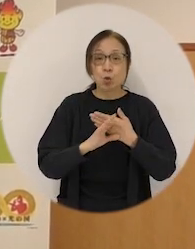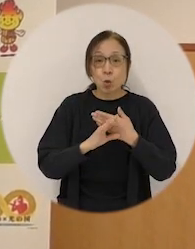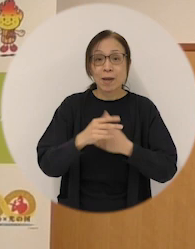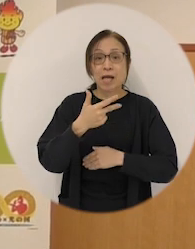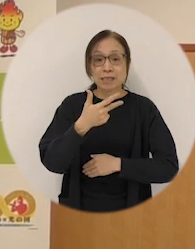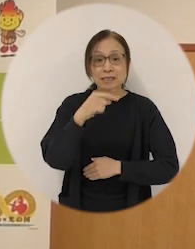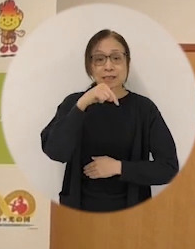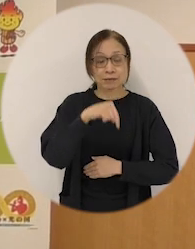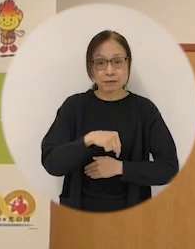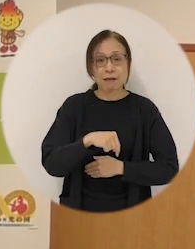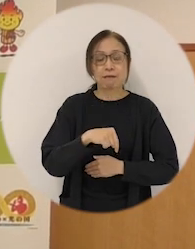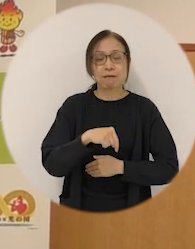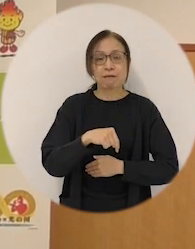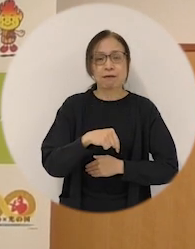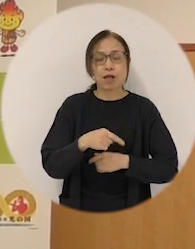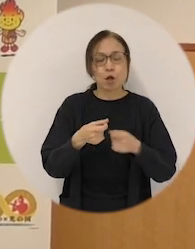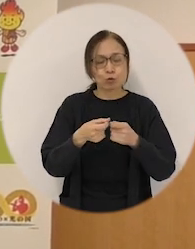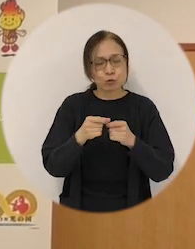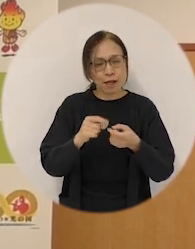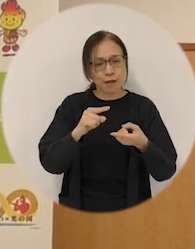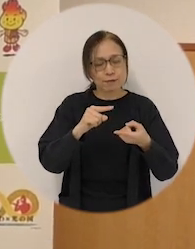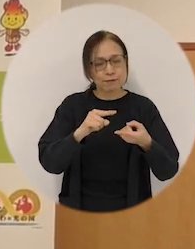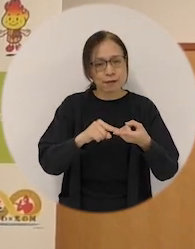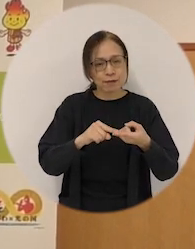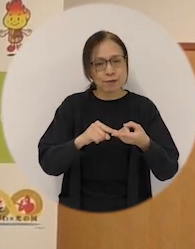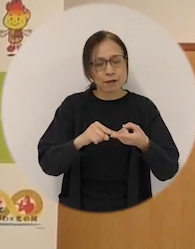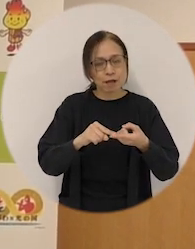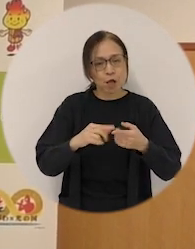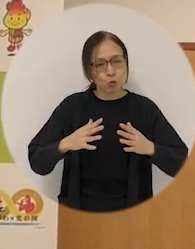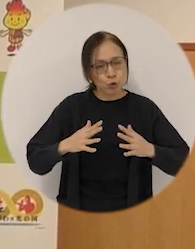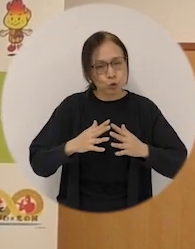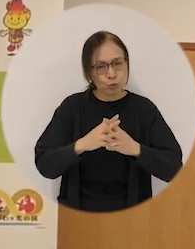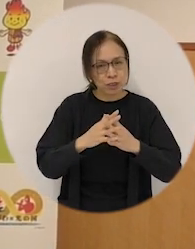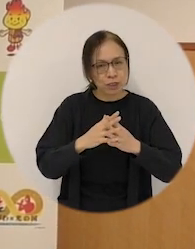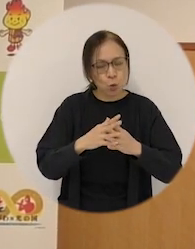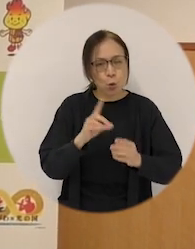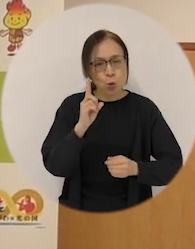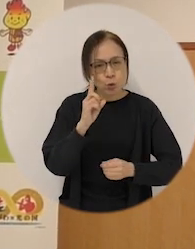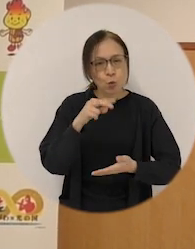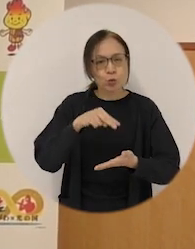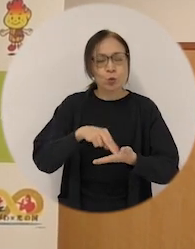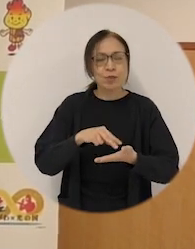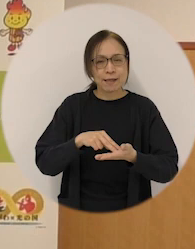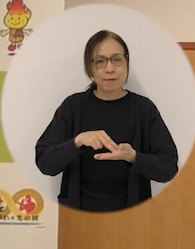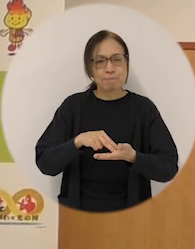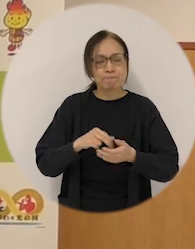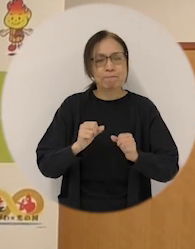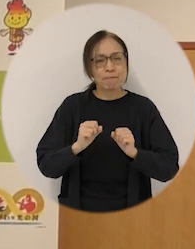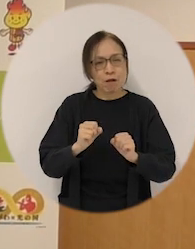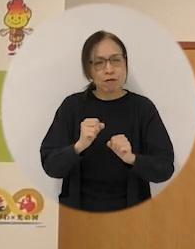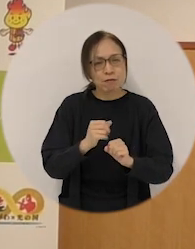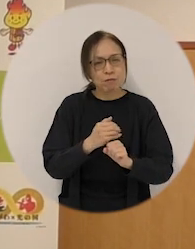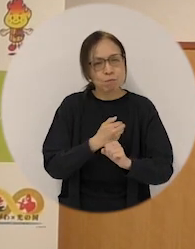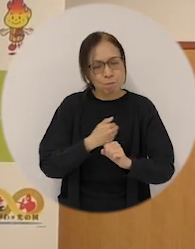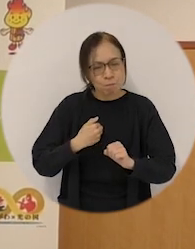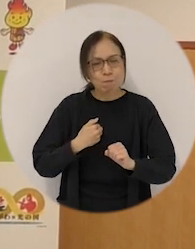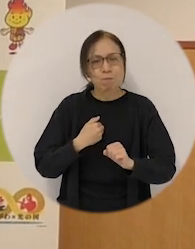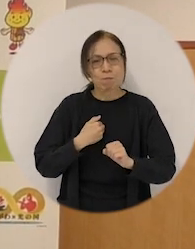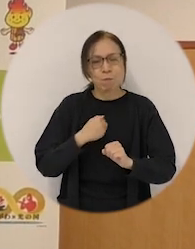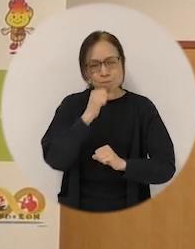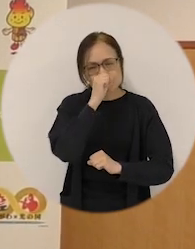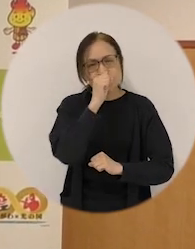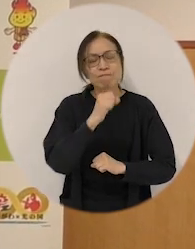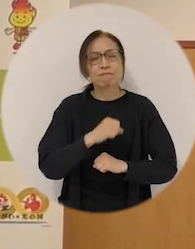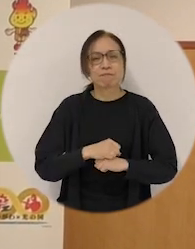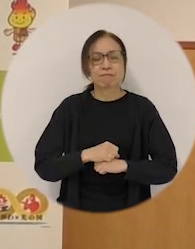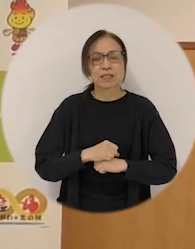ね、具体的な取り組みの一つとして展開できればということで、この